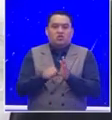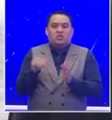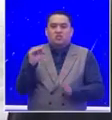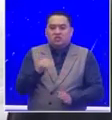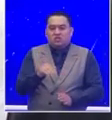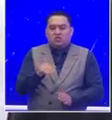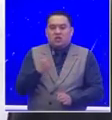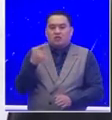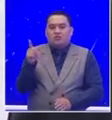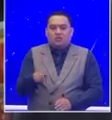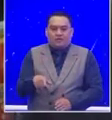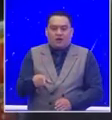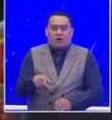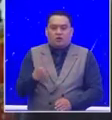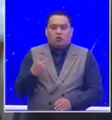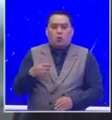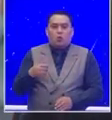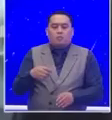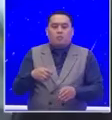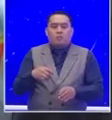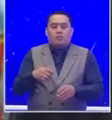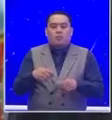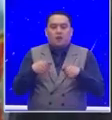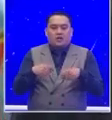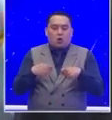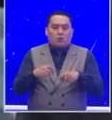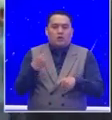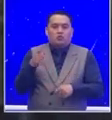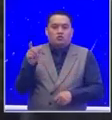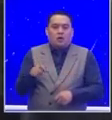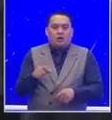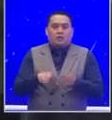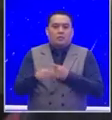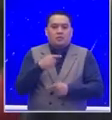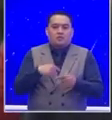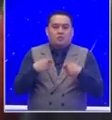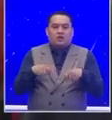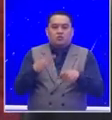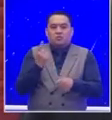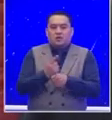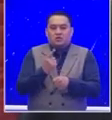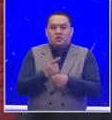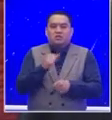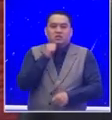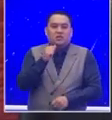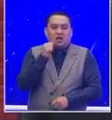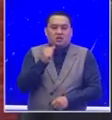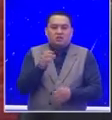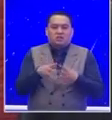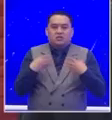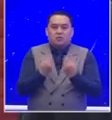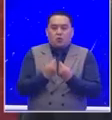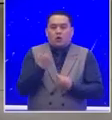тысяч на одного человека. По одному мешку только отпускаем, чтобы не было бизнеса там. И сахар тоже на семью по